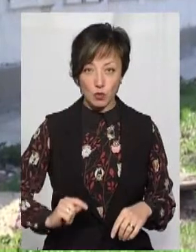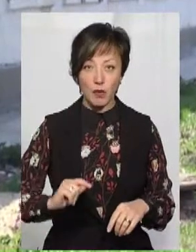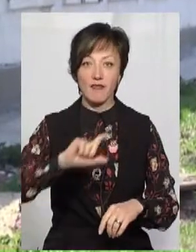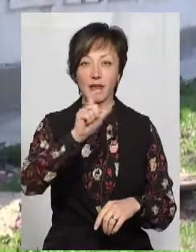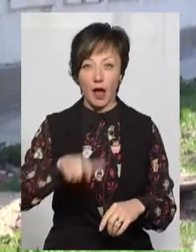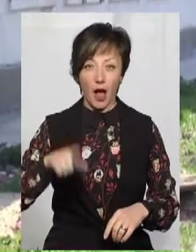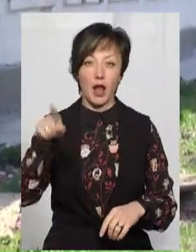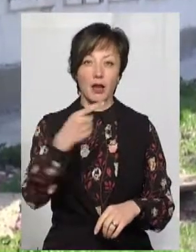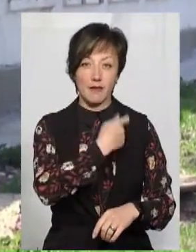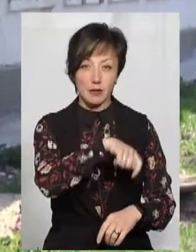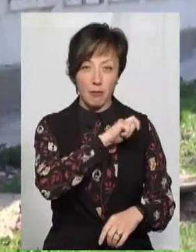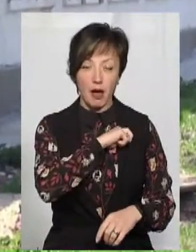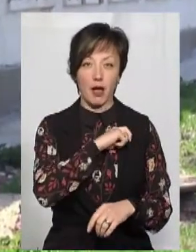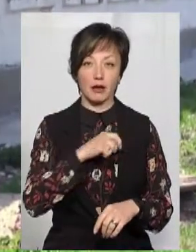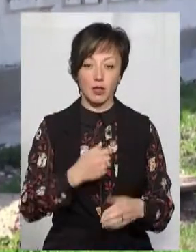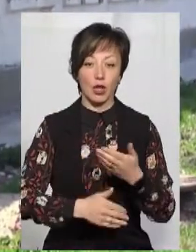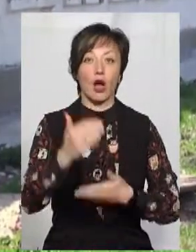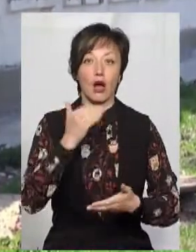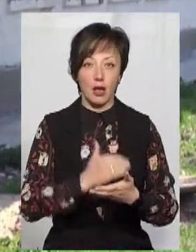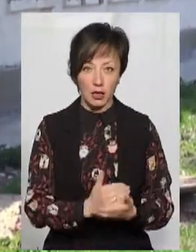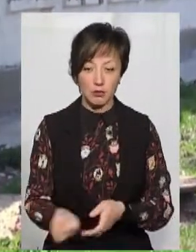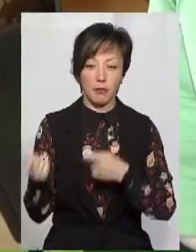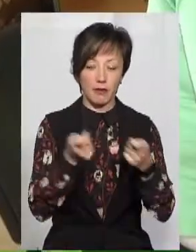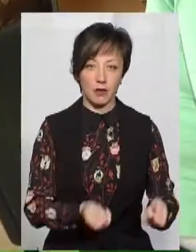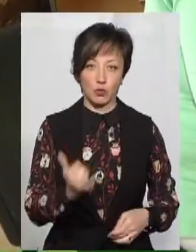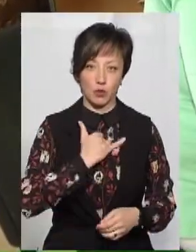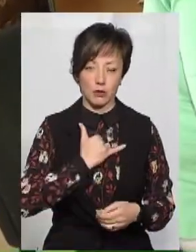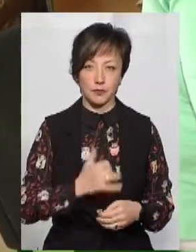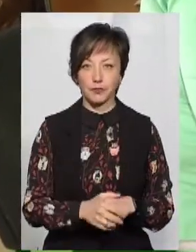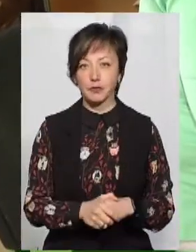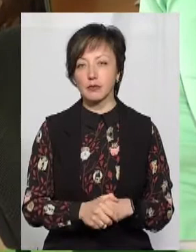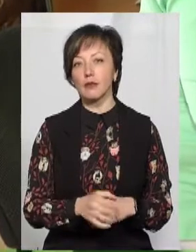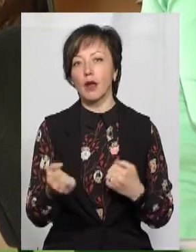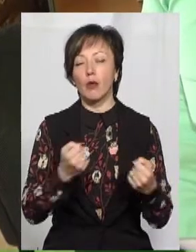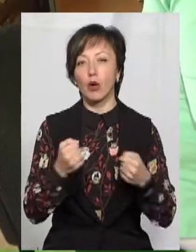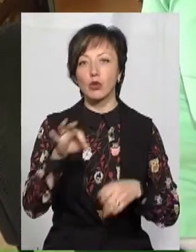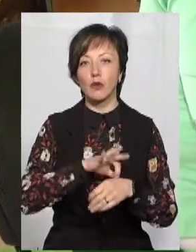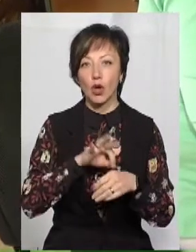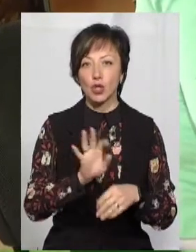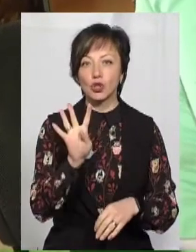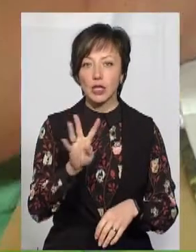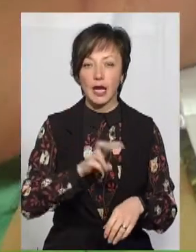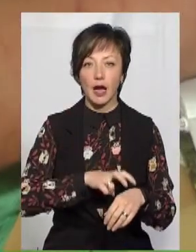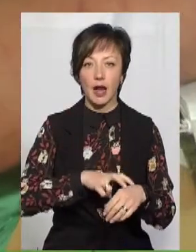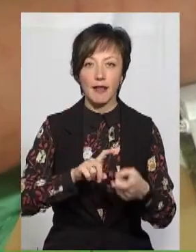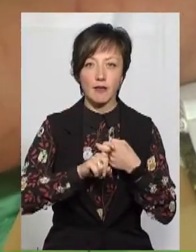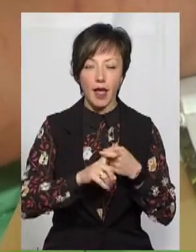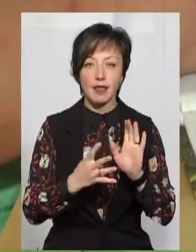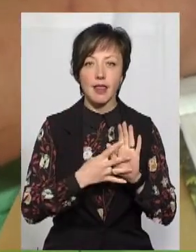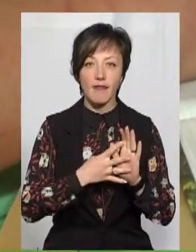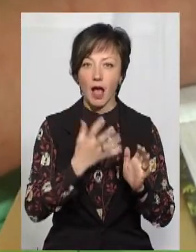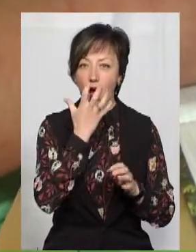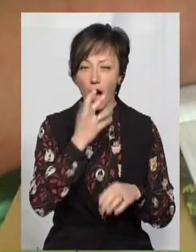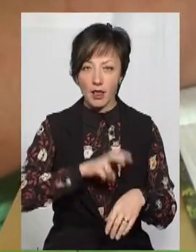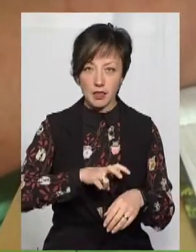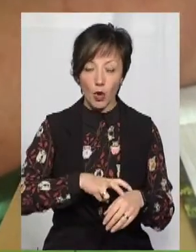Італії, в Іспанії і нарешті такий захист дочекалися і наші. Боротися з коронавірусом будуть 4 лікарі-інфекціоністи та 9